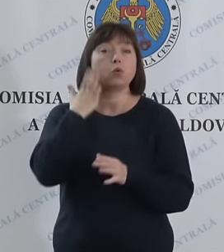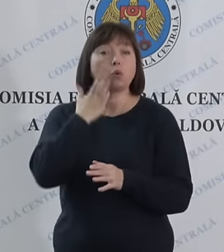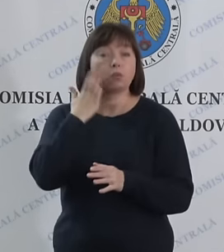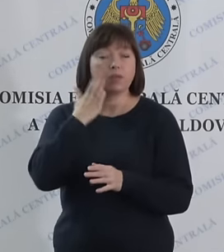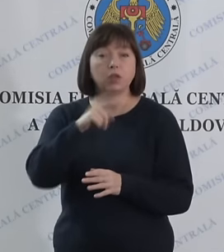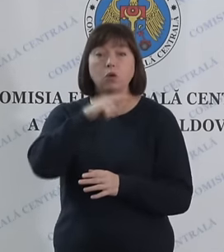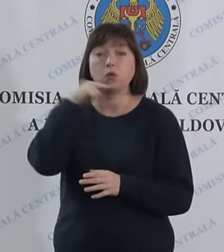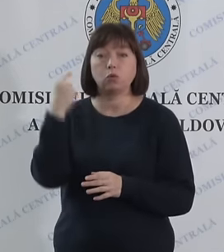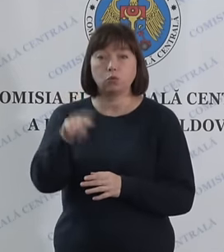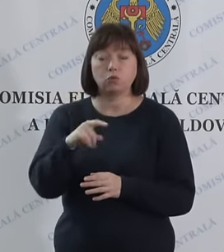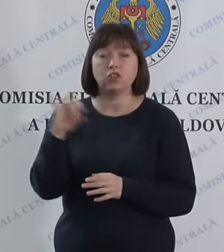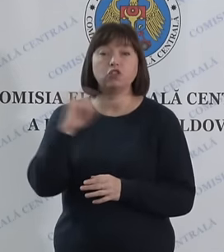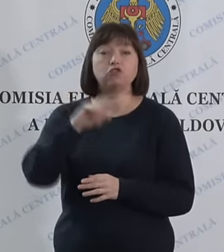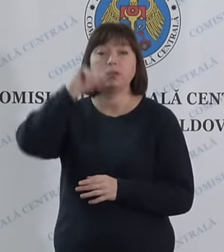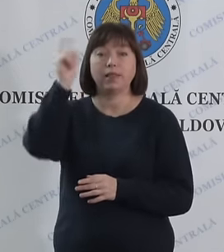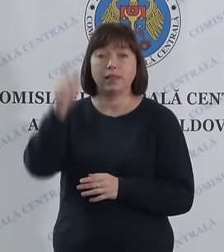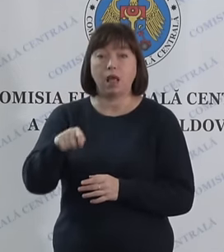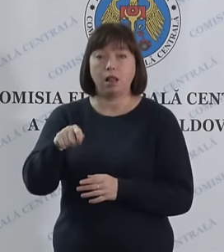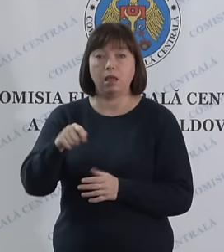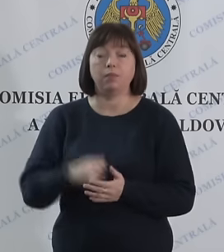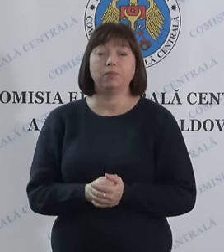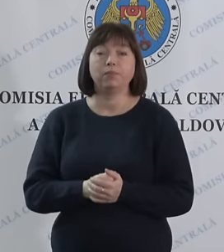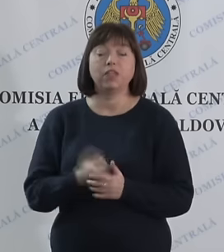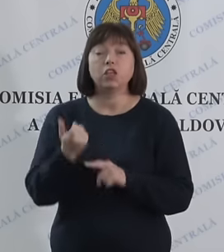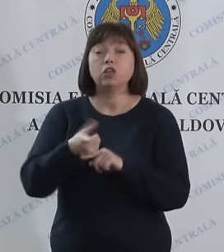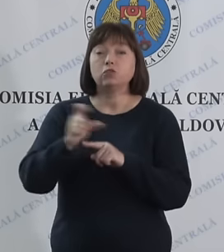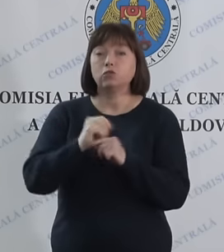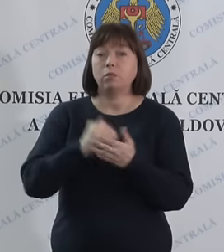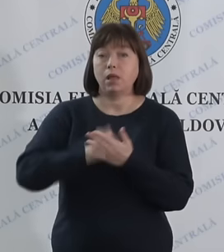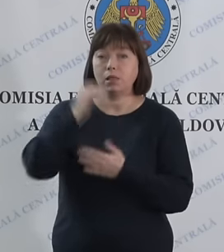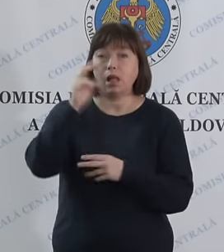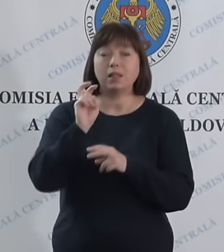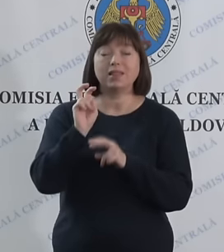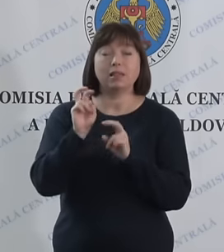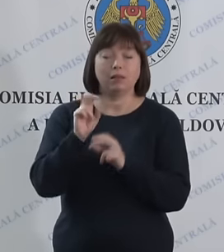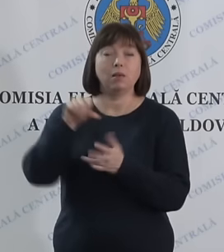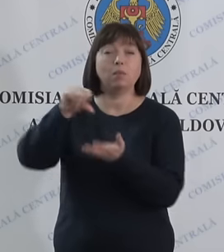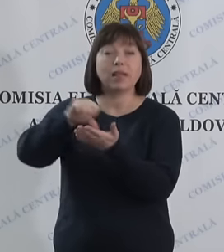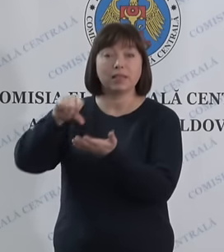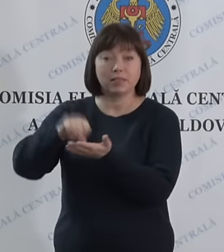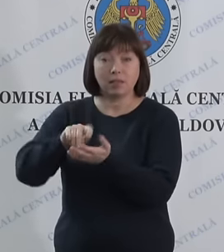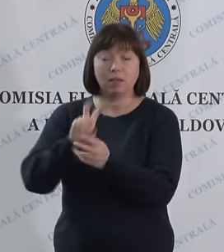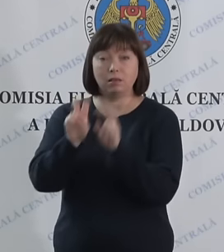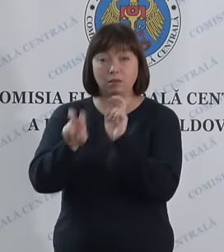România, Rusia și Italia. Cea mai înaltă prezență